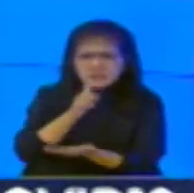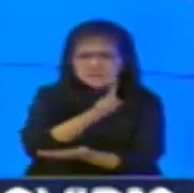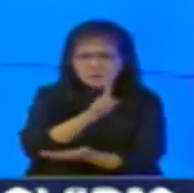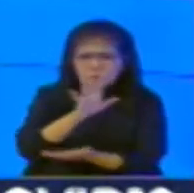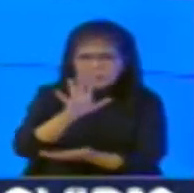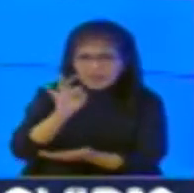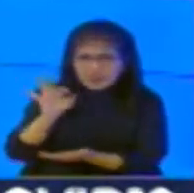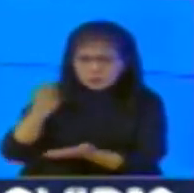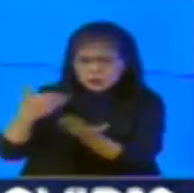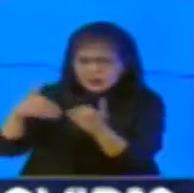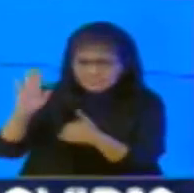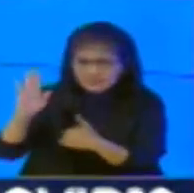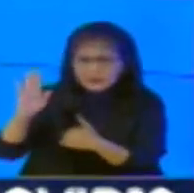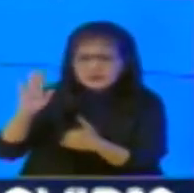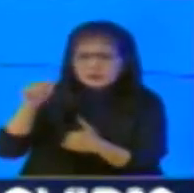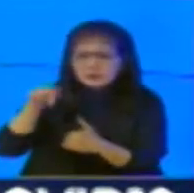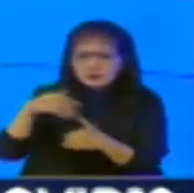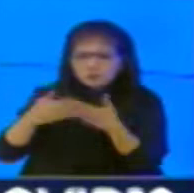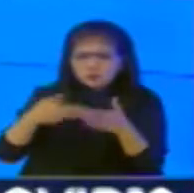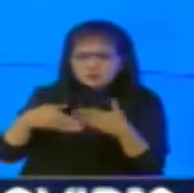Stukpa yang tengah menjalani pendidikan.